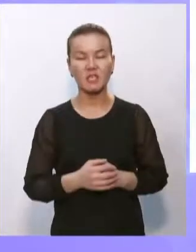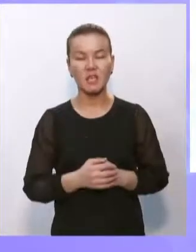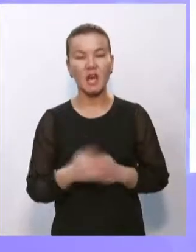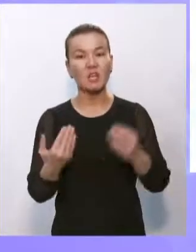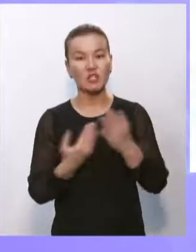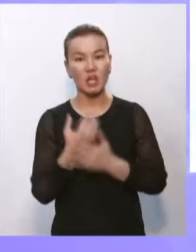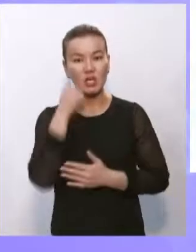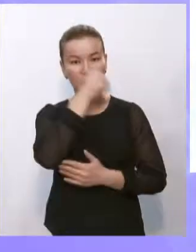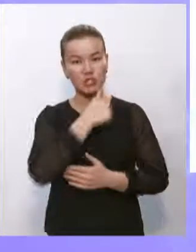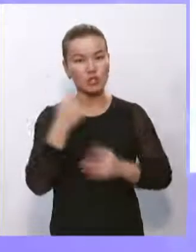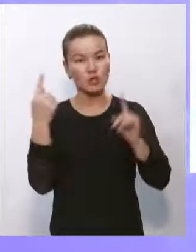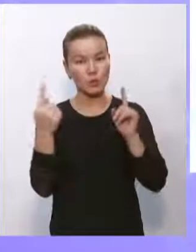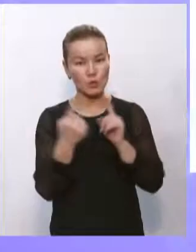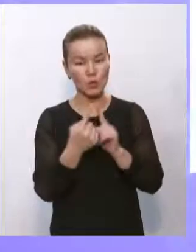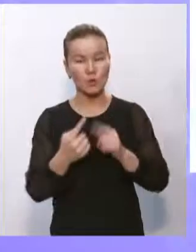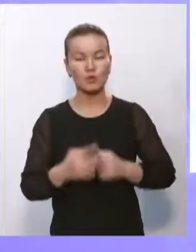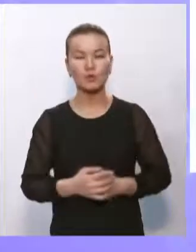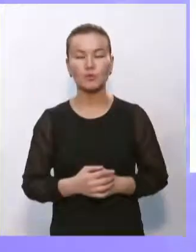Жаңы жылды тособуз.